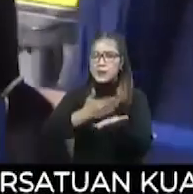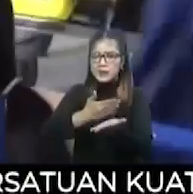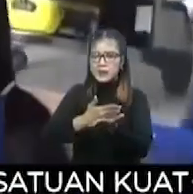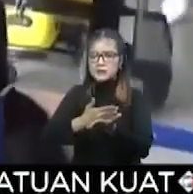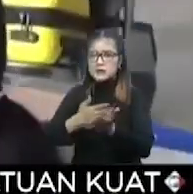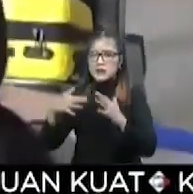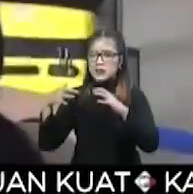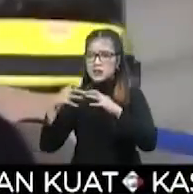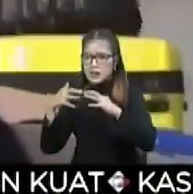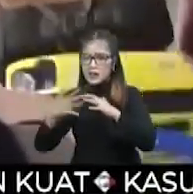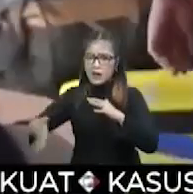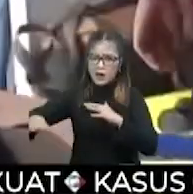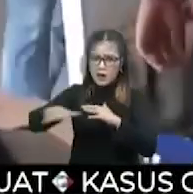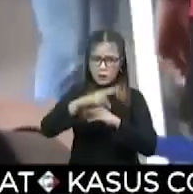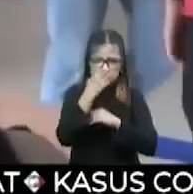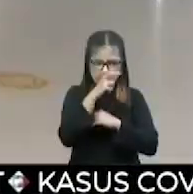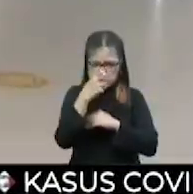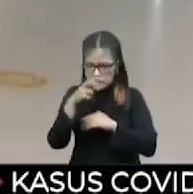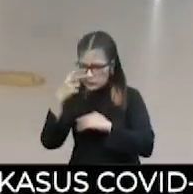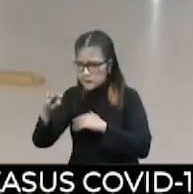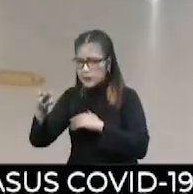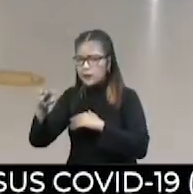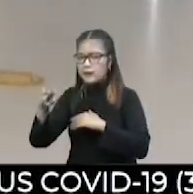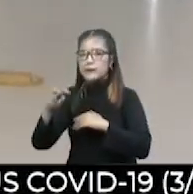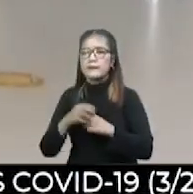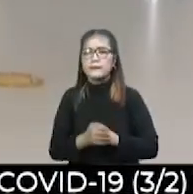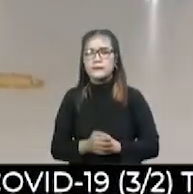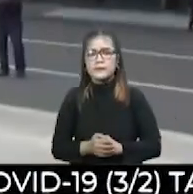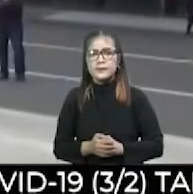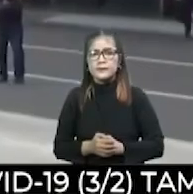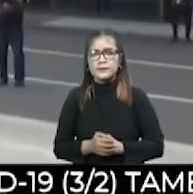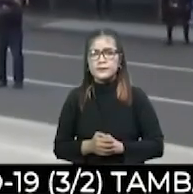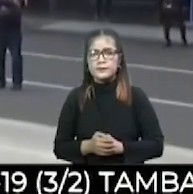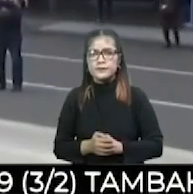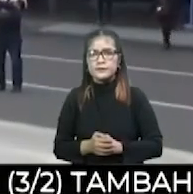darat. Tim Liputan iNews melaporkan.